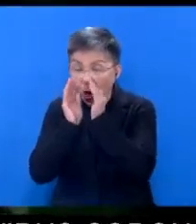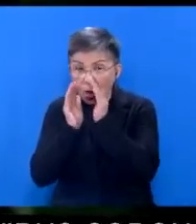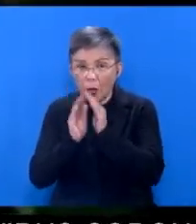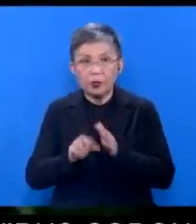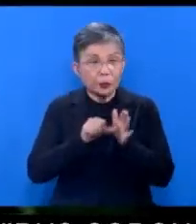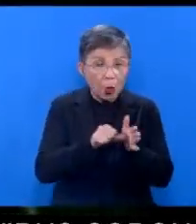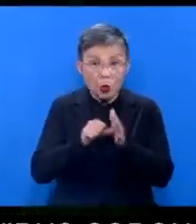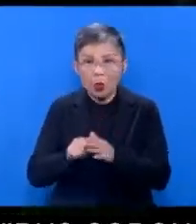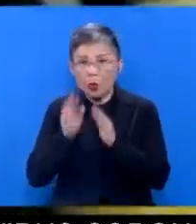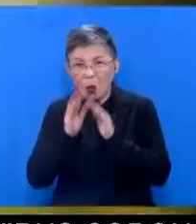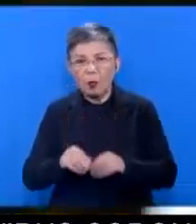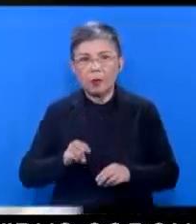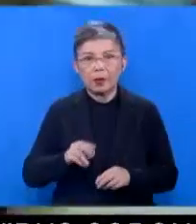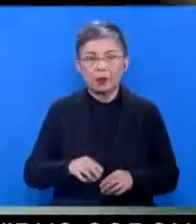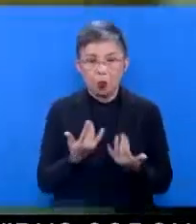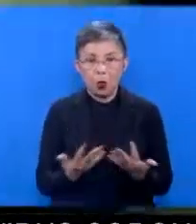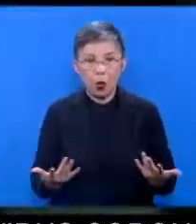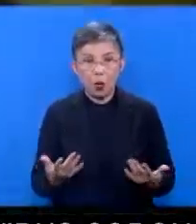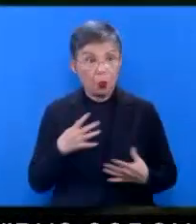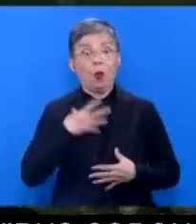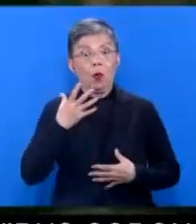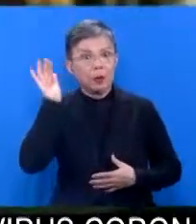minta tolong hingga mengundang perhatian warga.